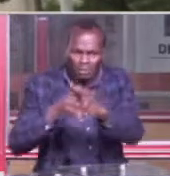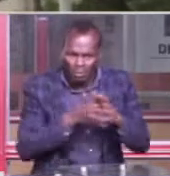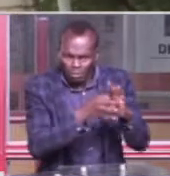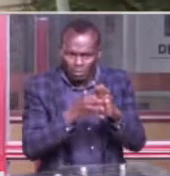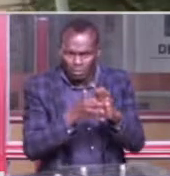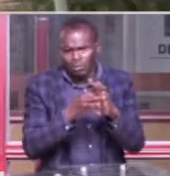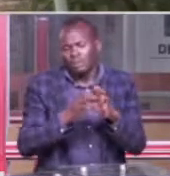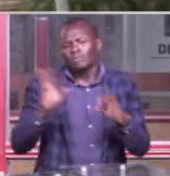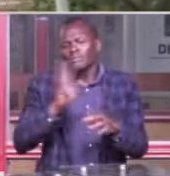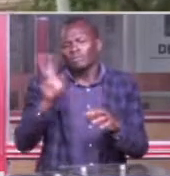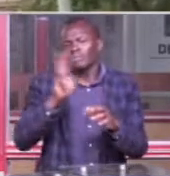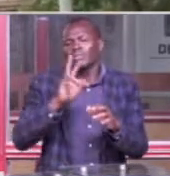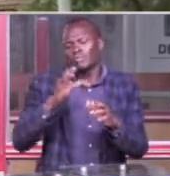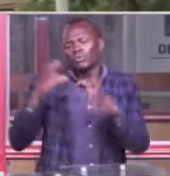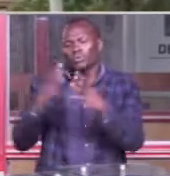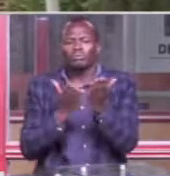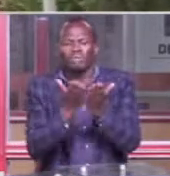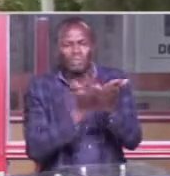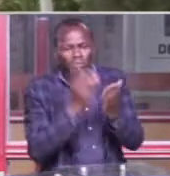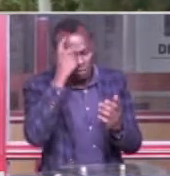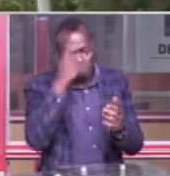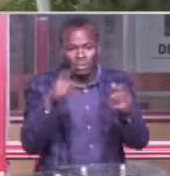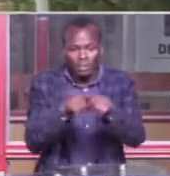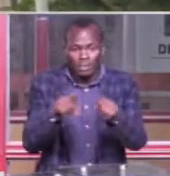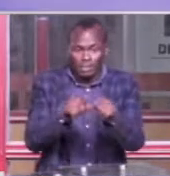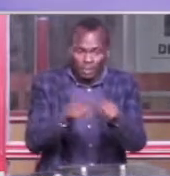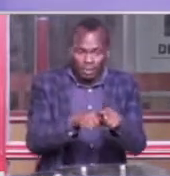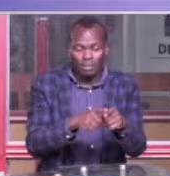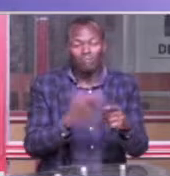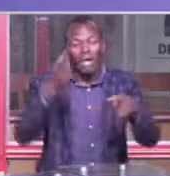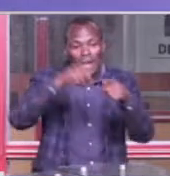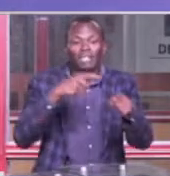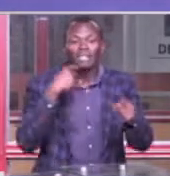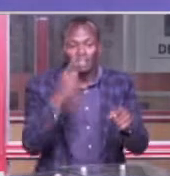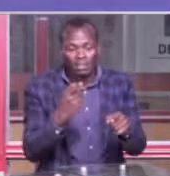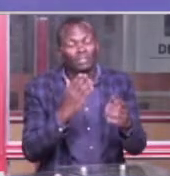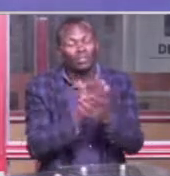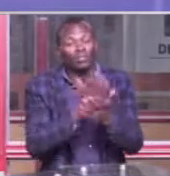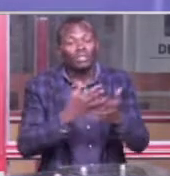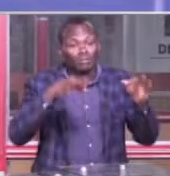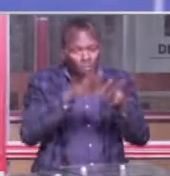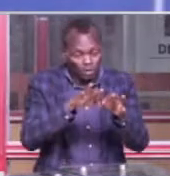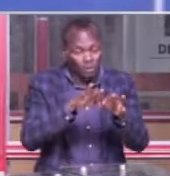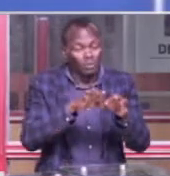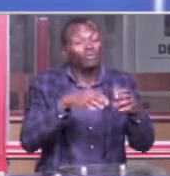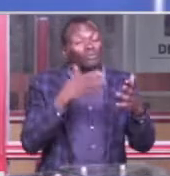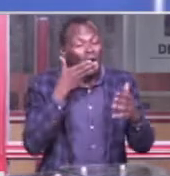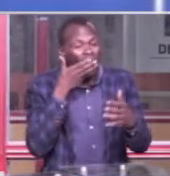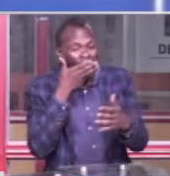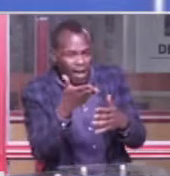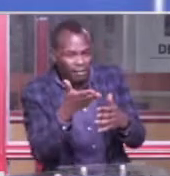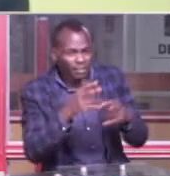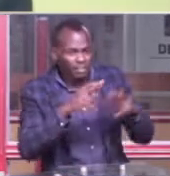ku nsonga ezo okunoonyereza ku nsonga ezoogerwako n'abakungu abasongeddwamu ennwe okubeera emabega wa bino